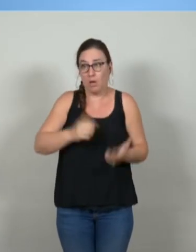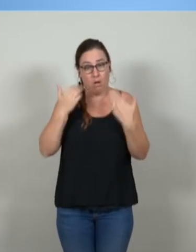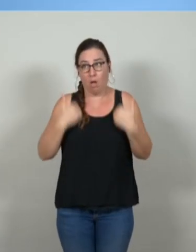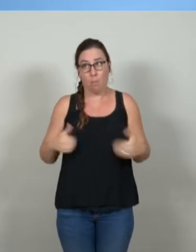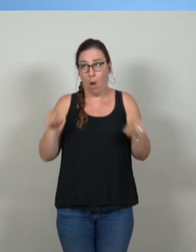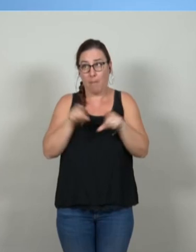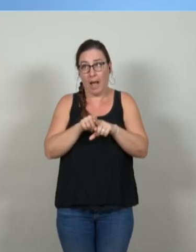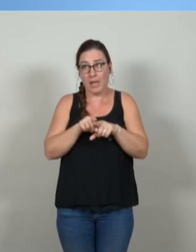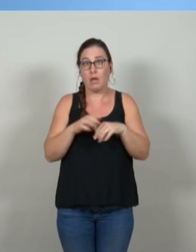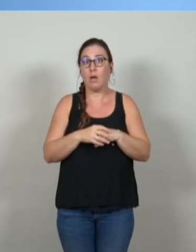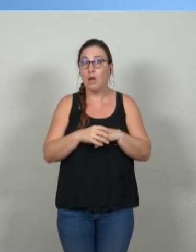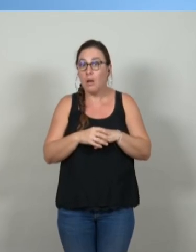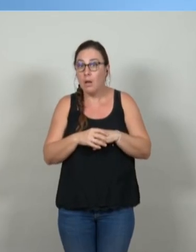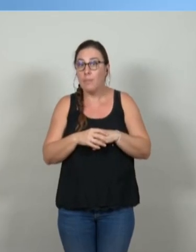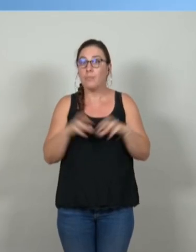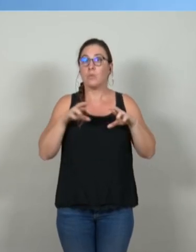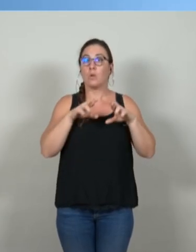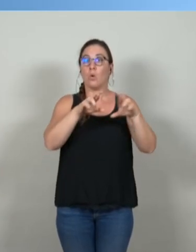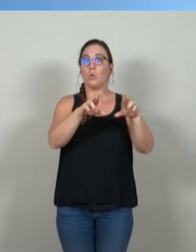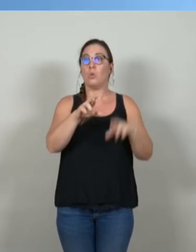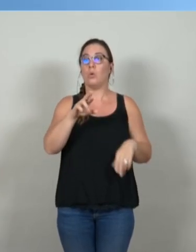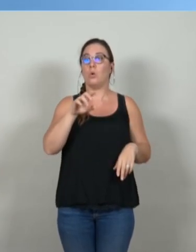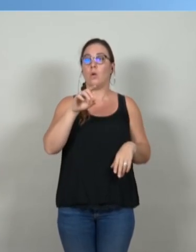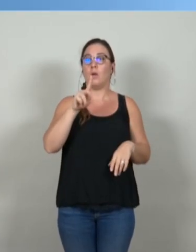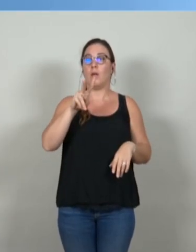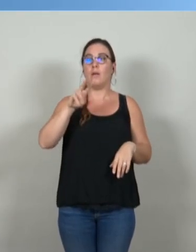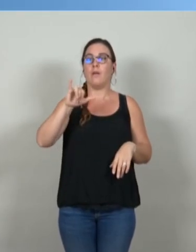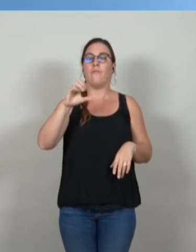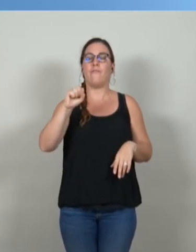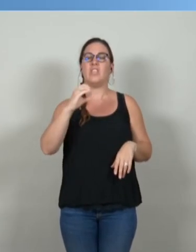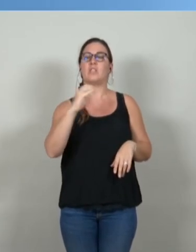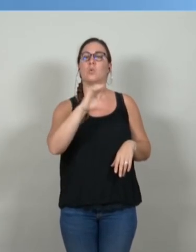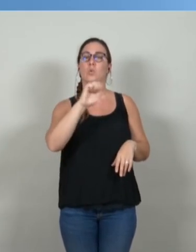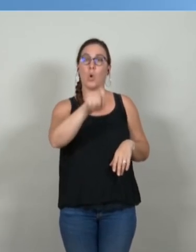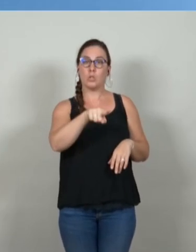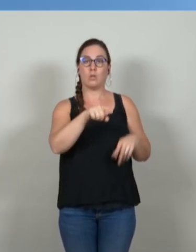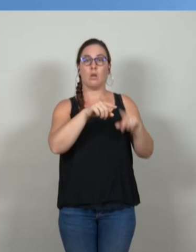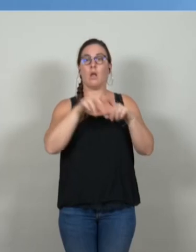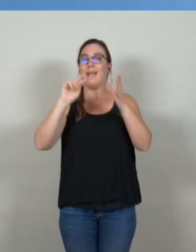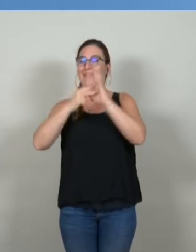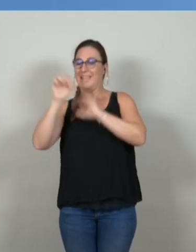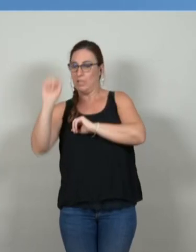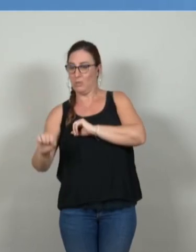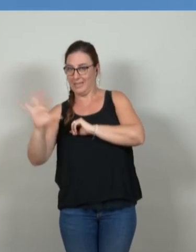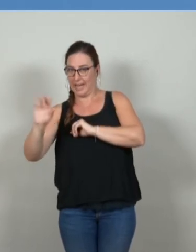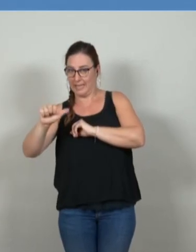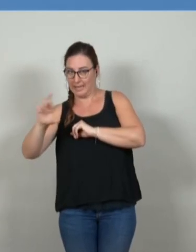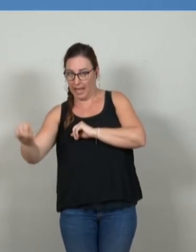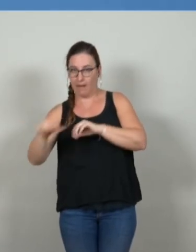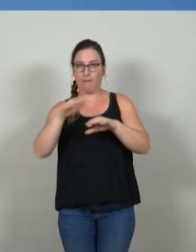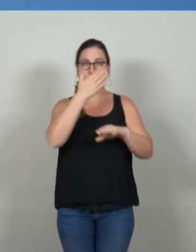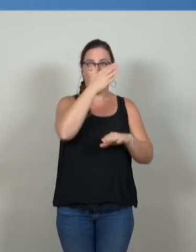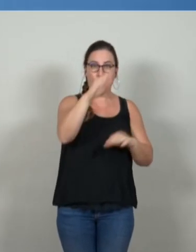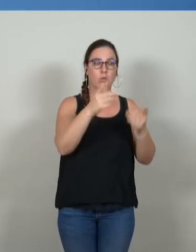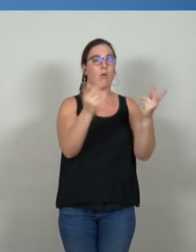la même chose avec la viscose hectares au sud de la ville on a fait cinq hectares techniques sud et 5 hectares accroissement